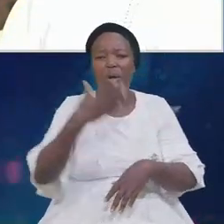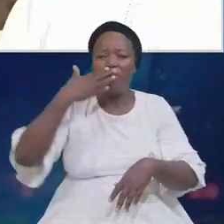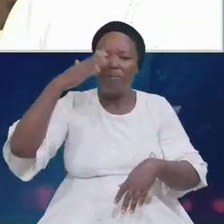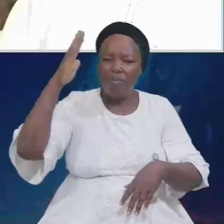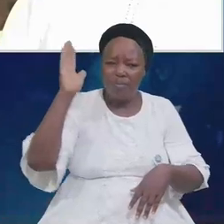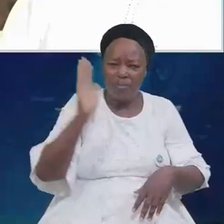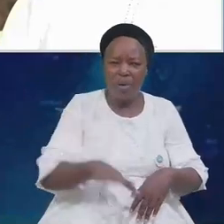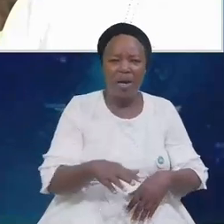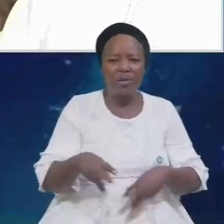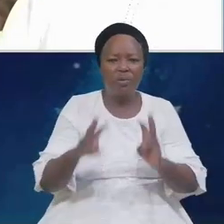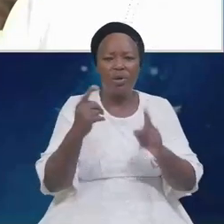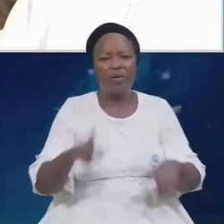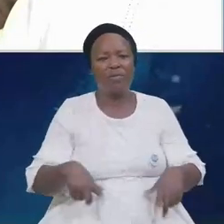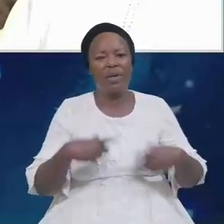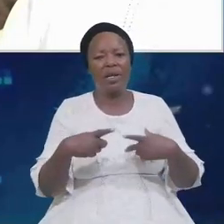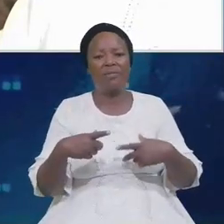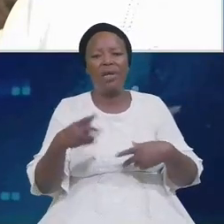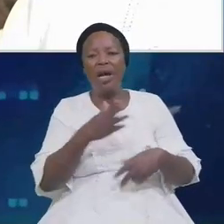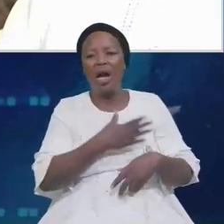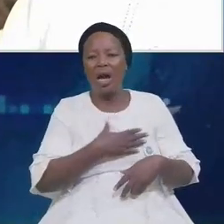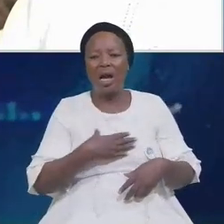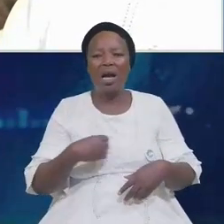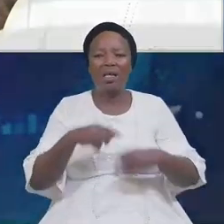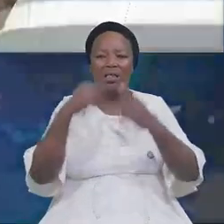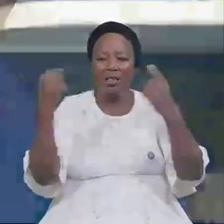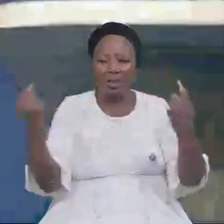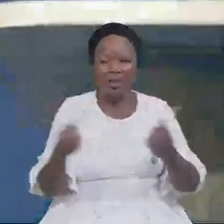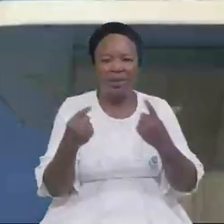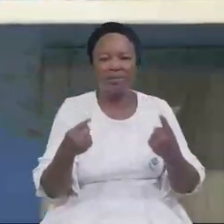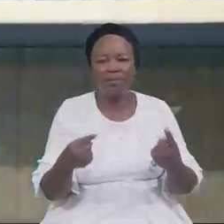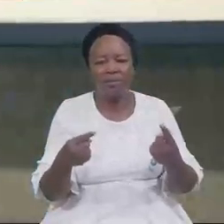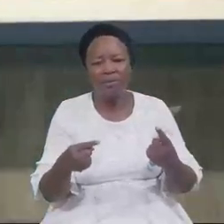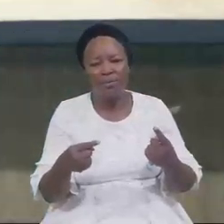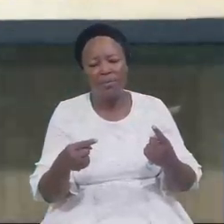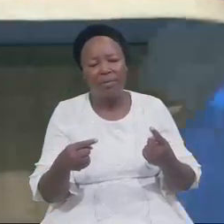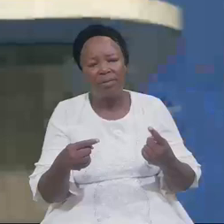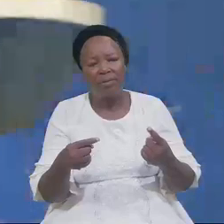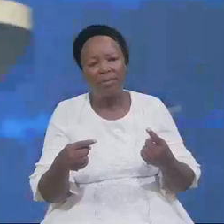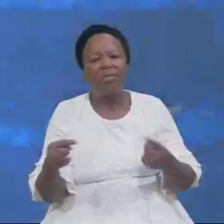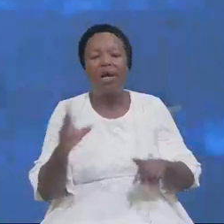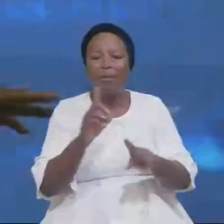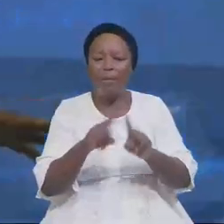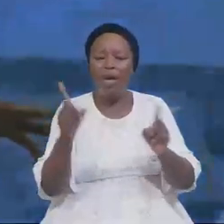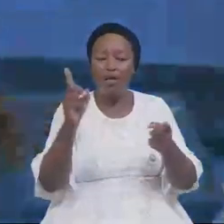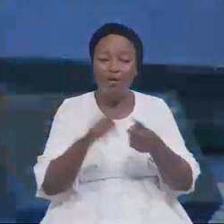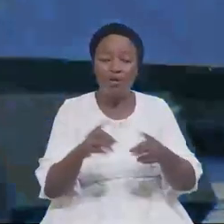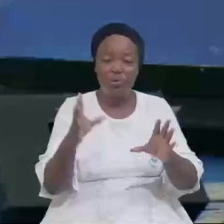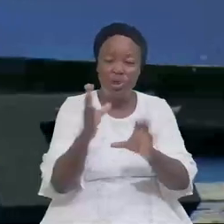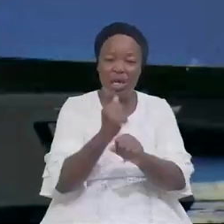avec ce wagon de péché et de transgression. Mais pour entrer dans le royaume de